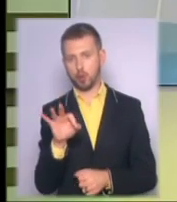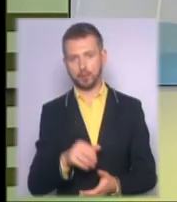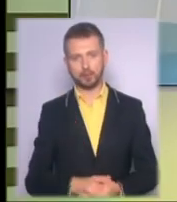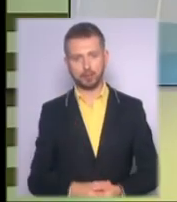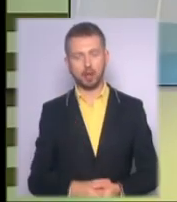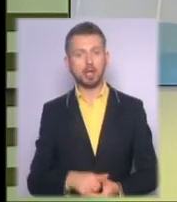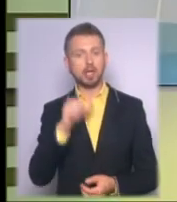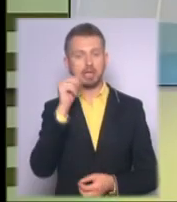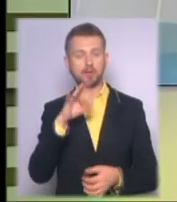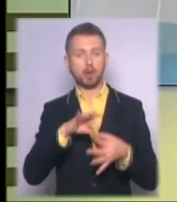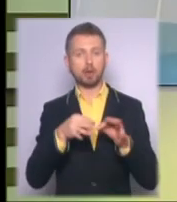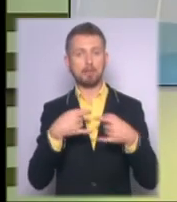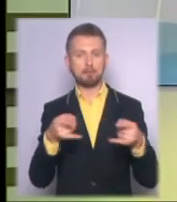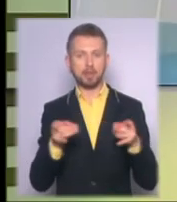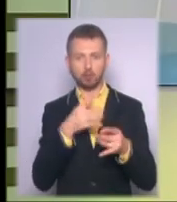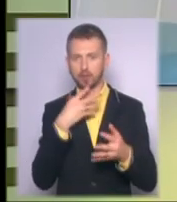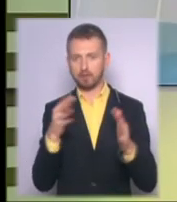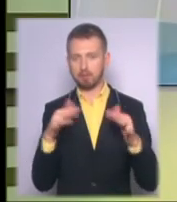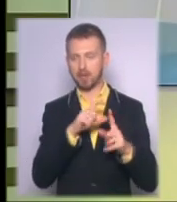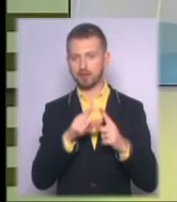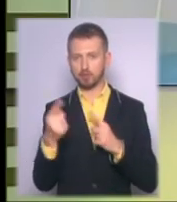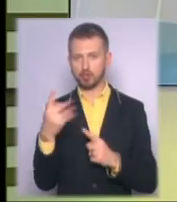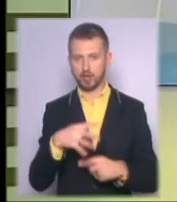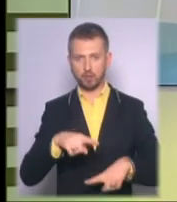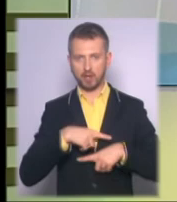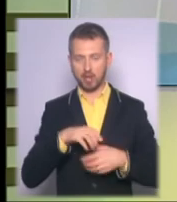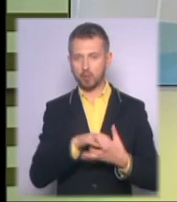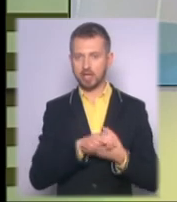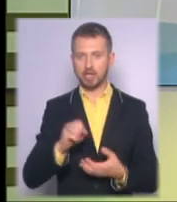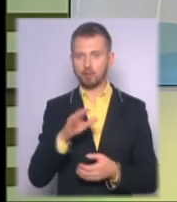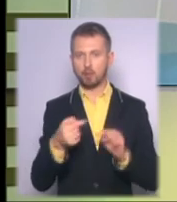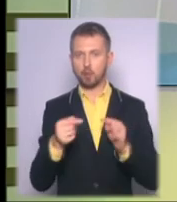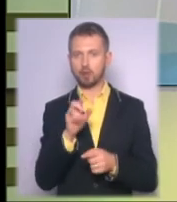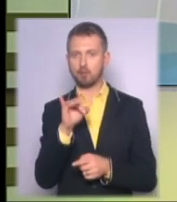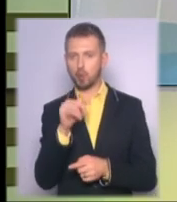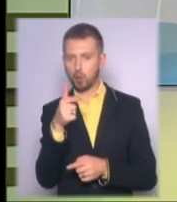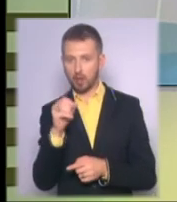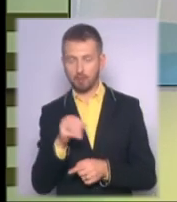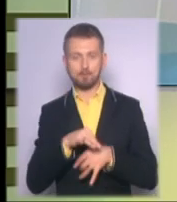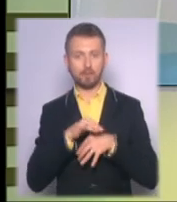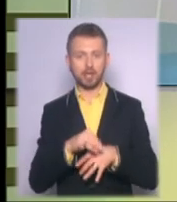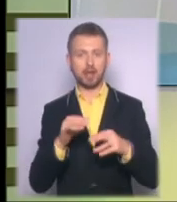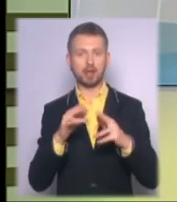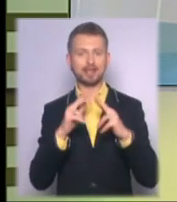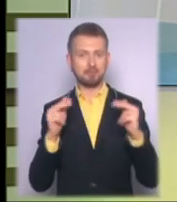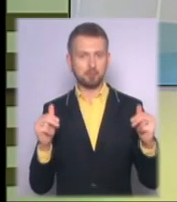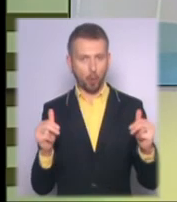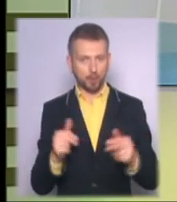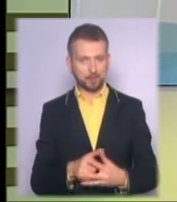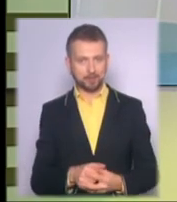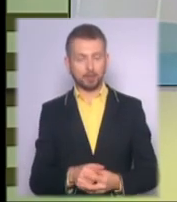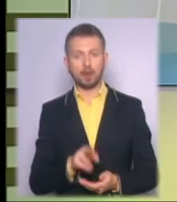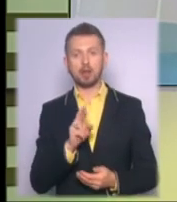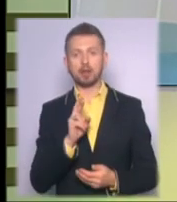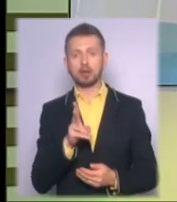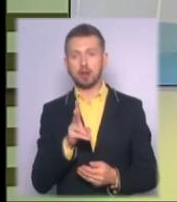А завтра на Олімпійському свій матч-відповідь 1/4 фіналу Ліги Європи проти Брюге проведе дніпропетровський «Дніпро». Як